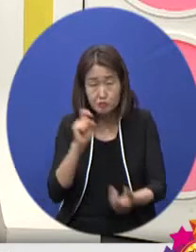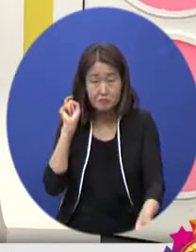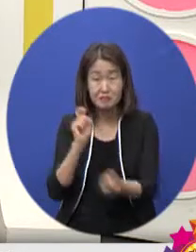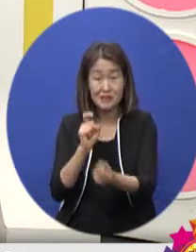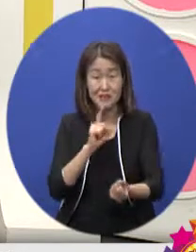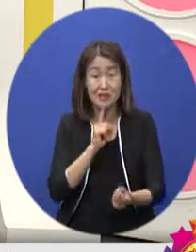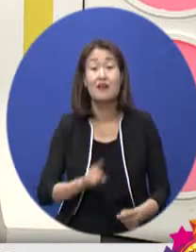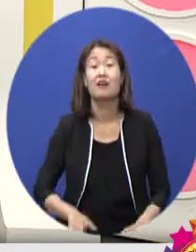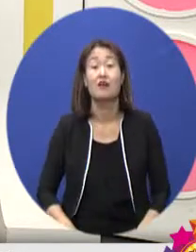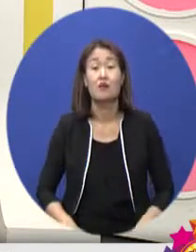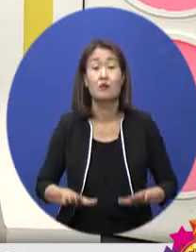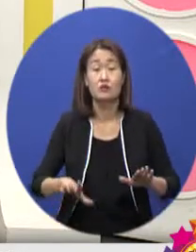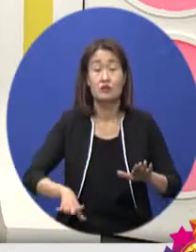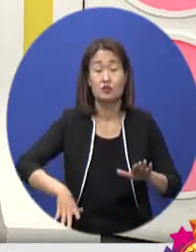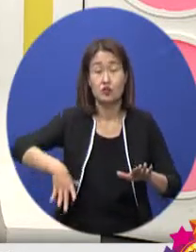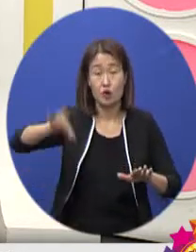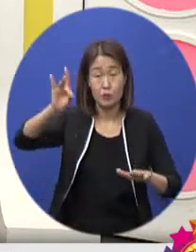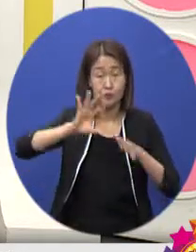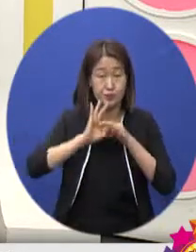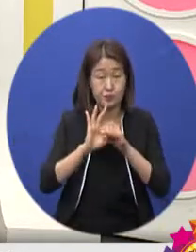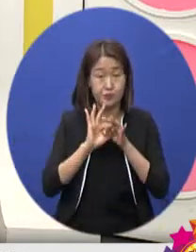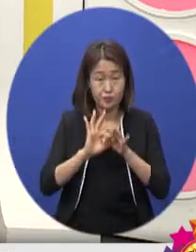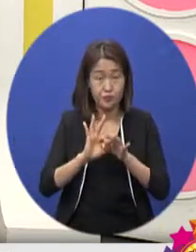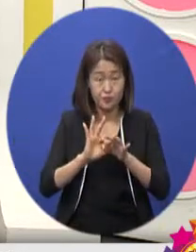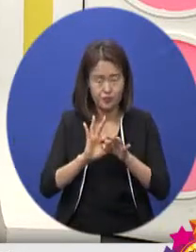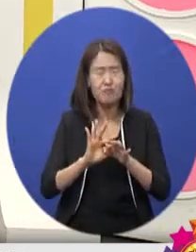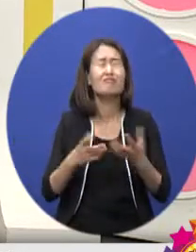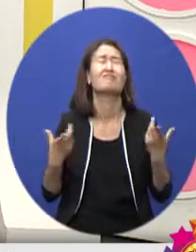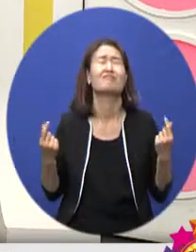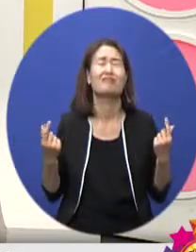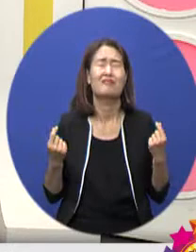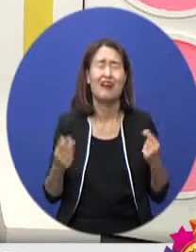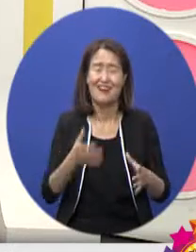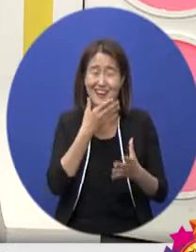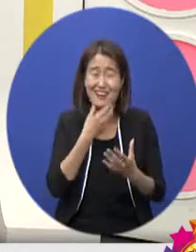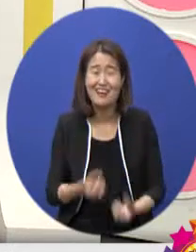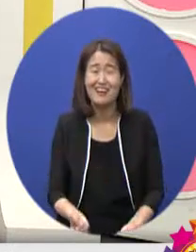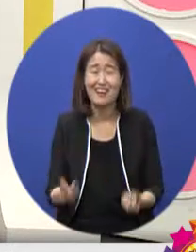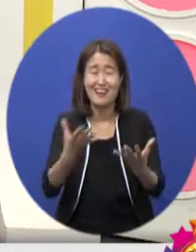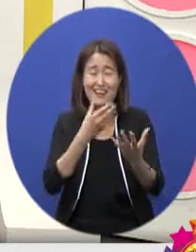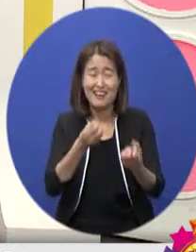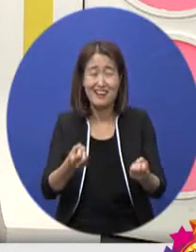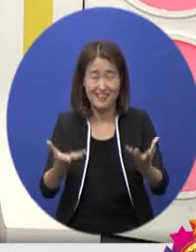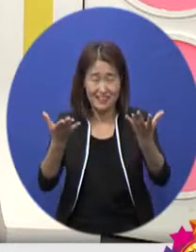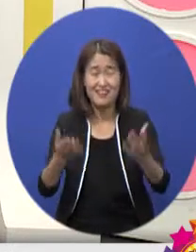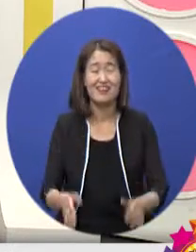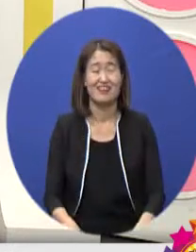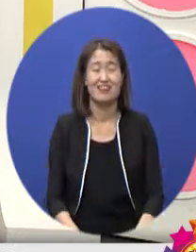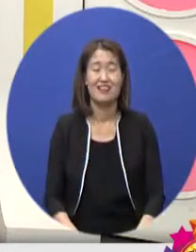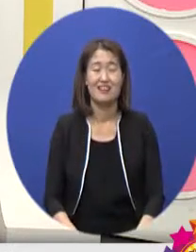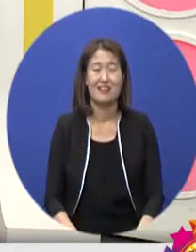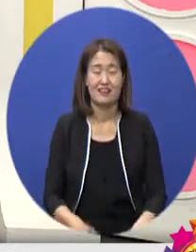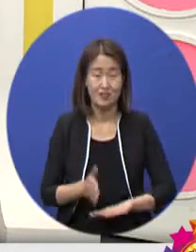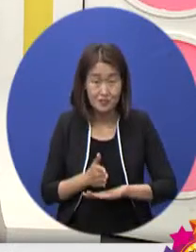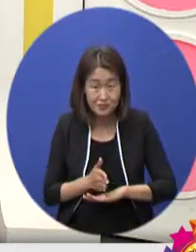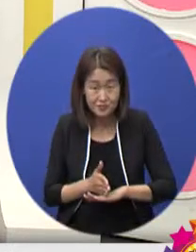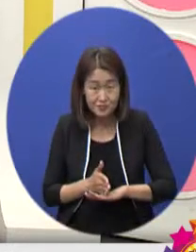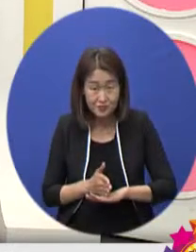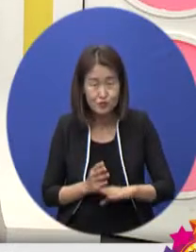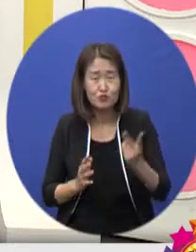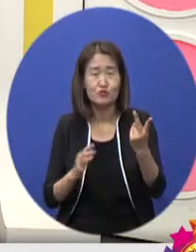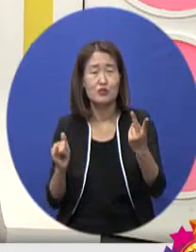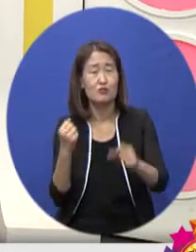드네요. 아, 그럼 처음 연결되신 거예요? 예, 예. 어우, 축하합니다. 우리 아버님. 네. 네. 네, 감사합니다. 두